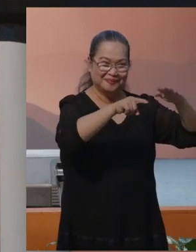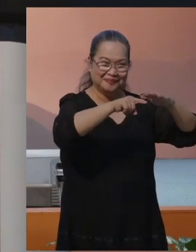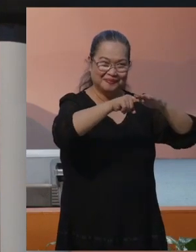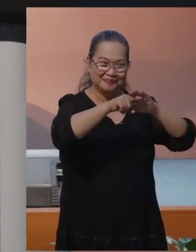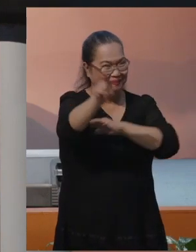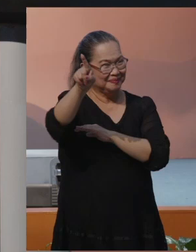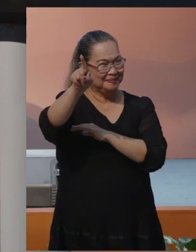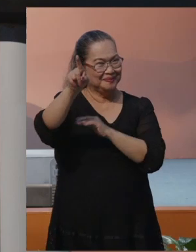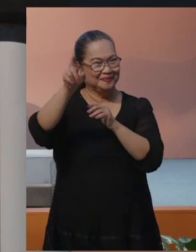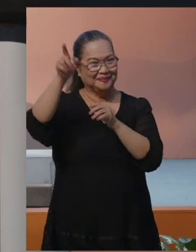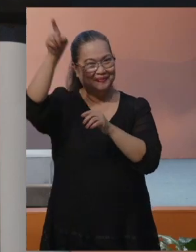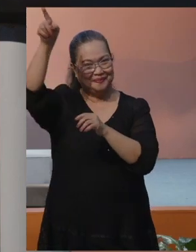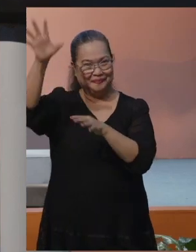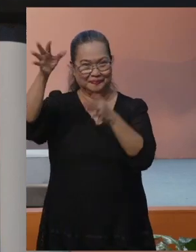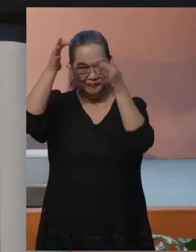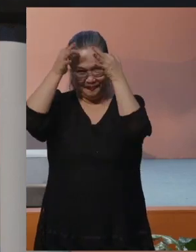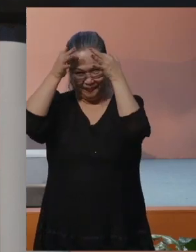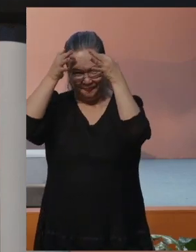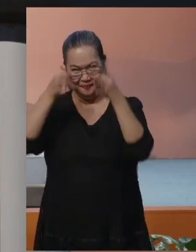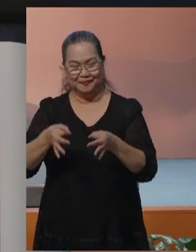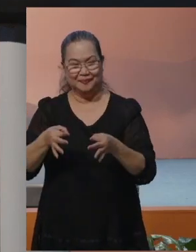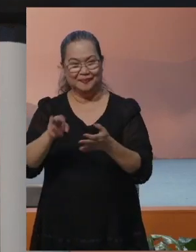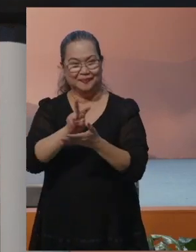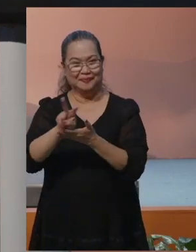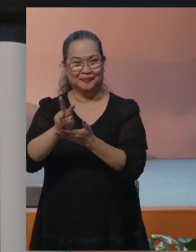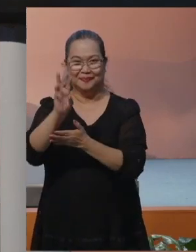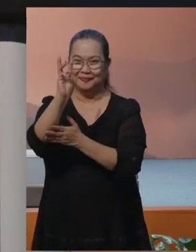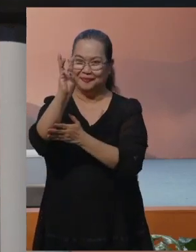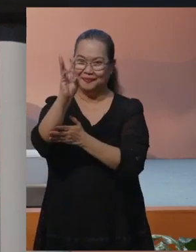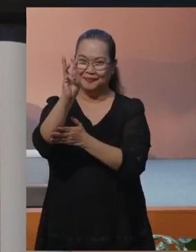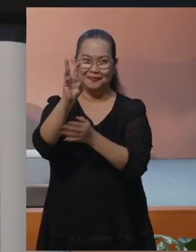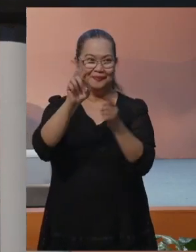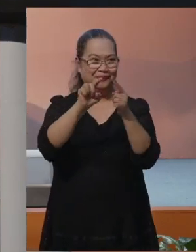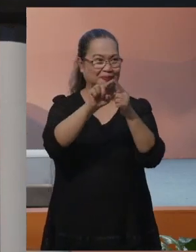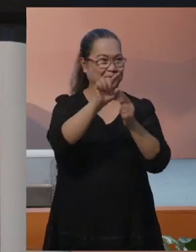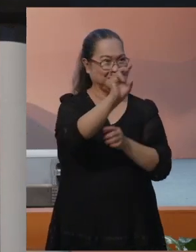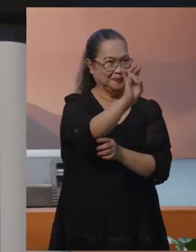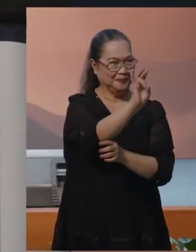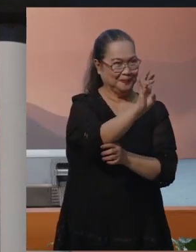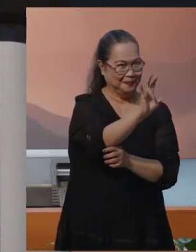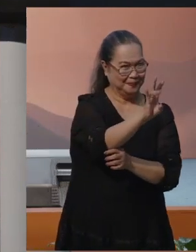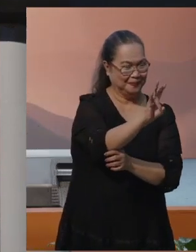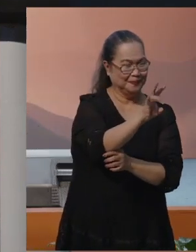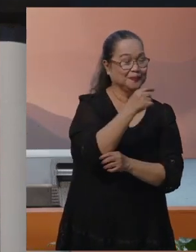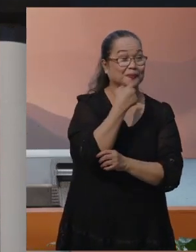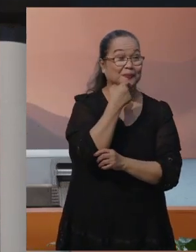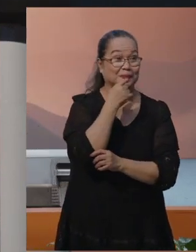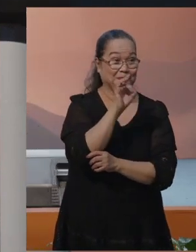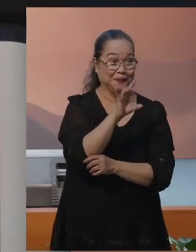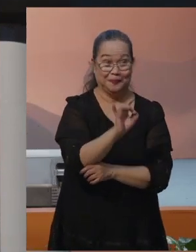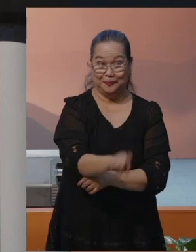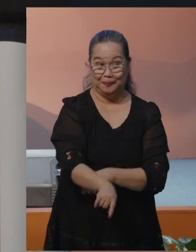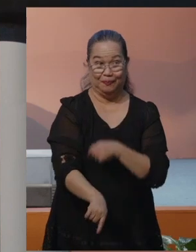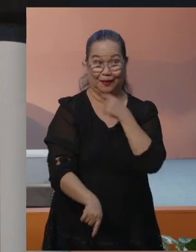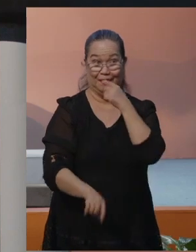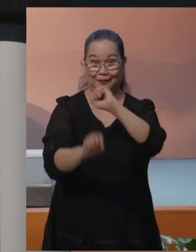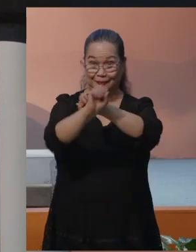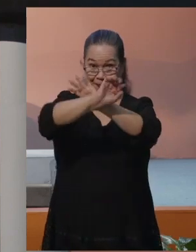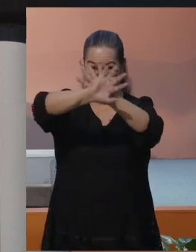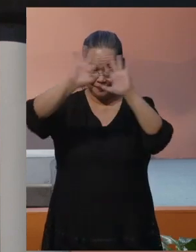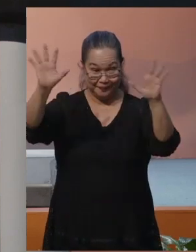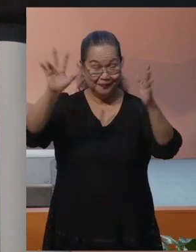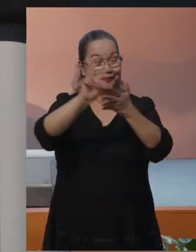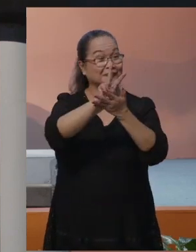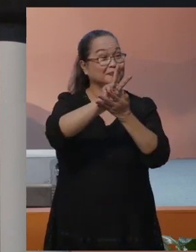ng Panginoon. Verses 16 to 18. Ang sabi lang doon, malinaw, nasa